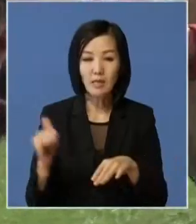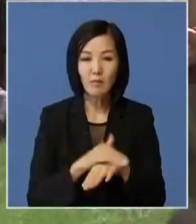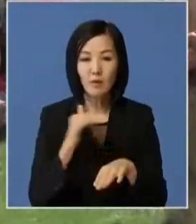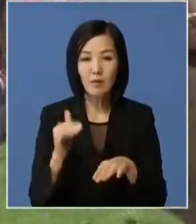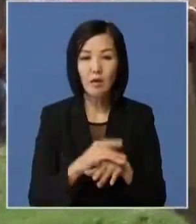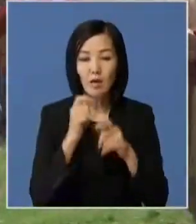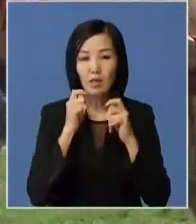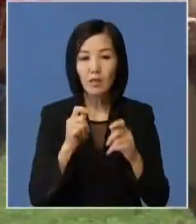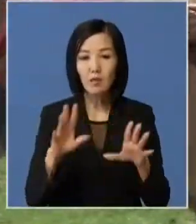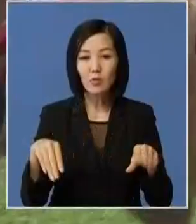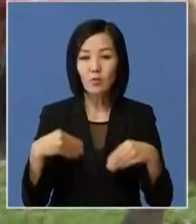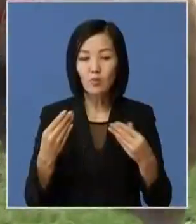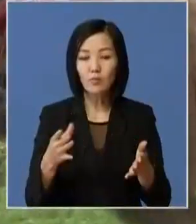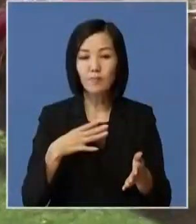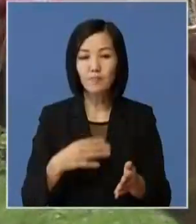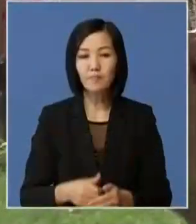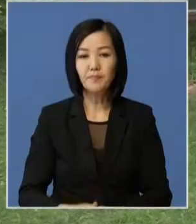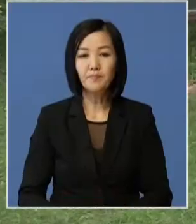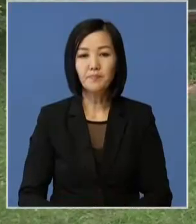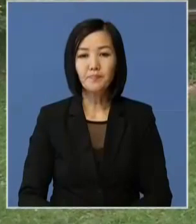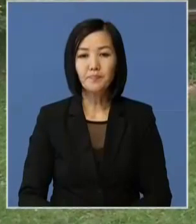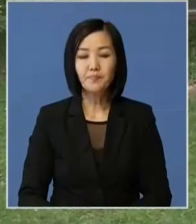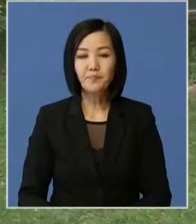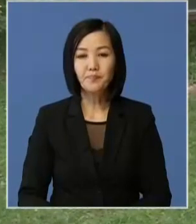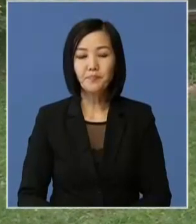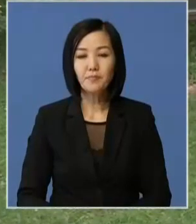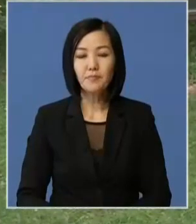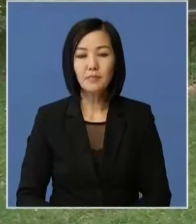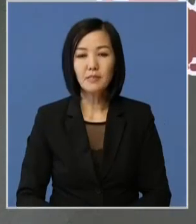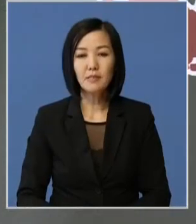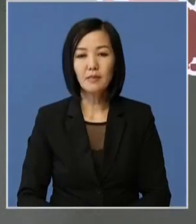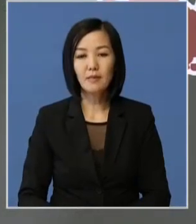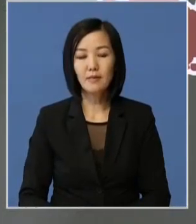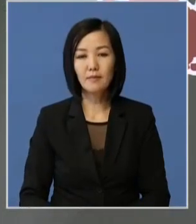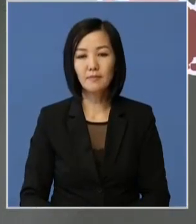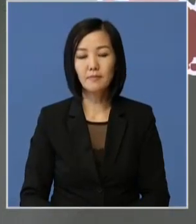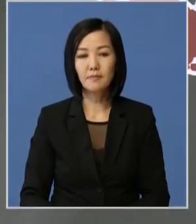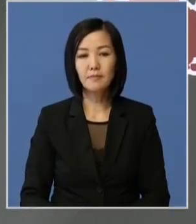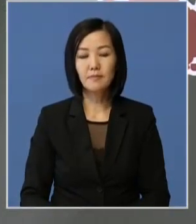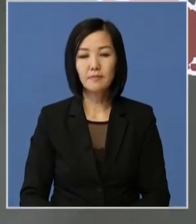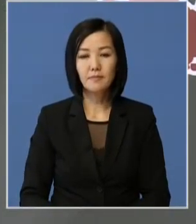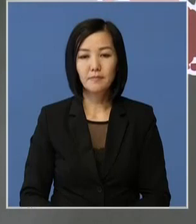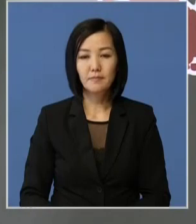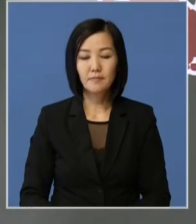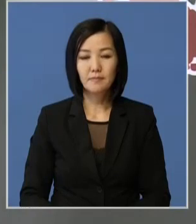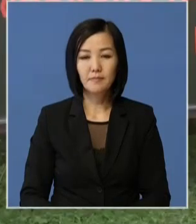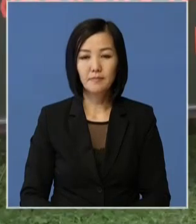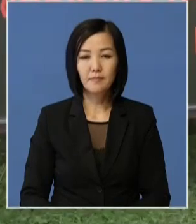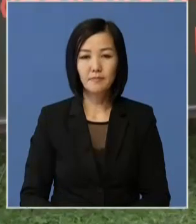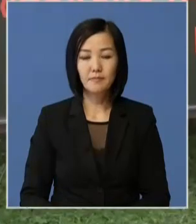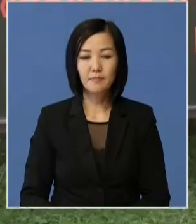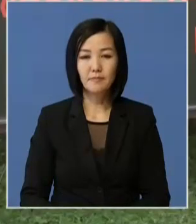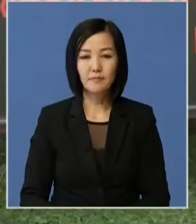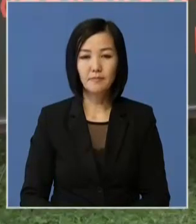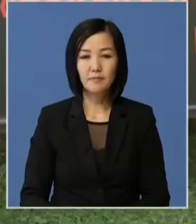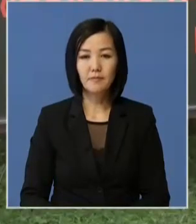таралғысымен ұзақ жолға шығарып салатын болған. Это фестиваль традиционных ремесел кочевников. Первый день. Сегодня